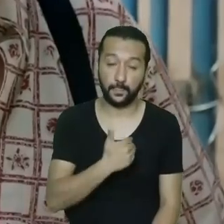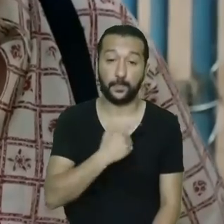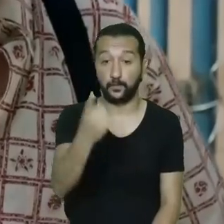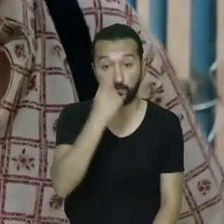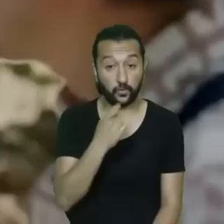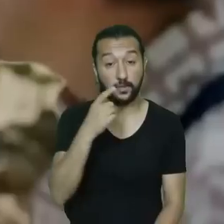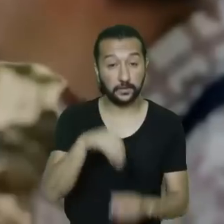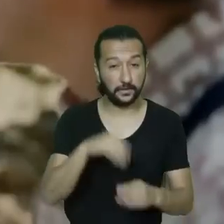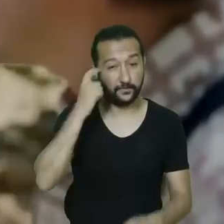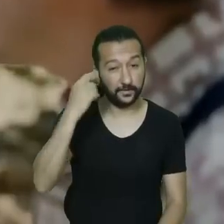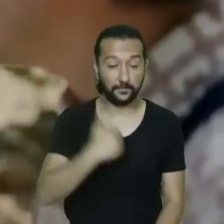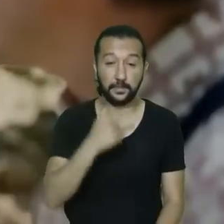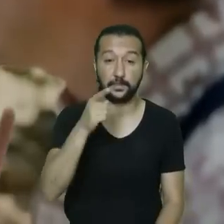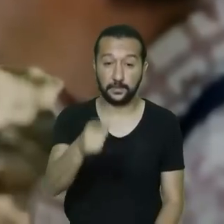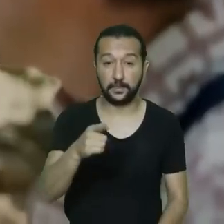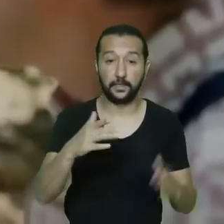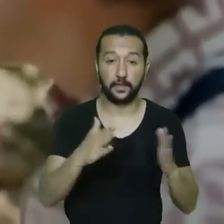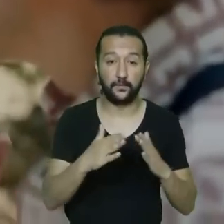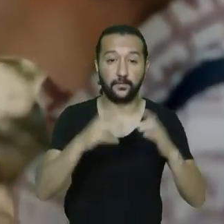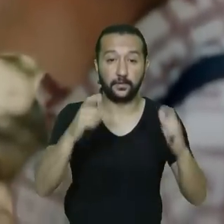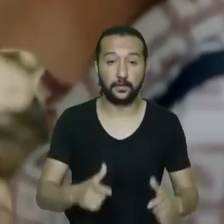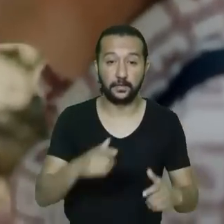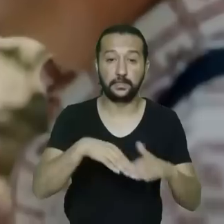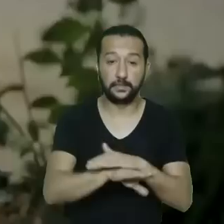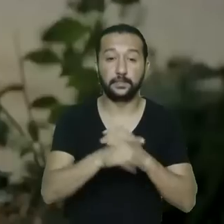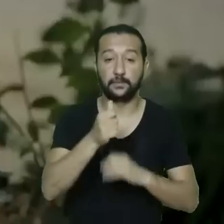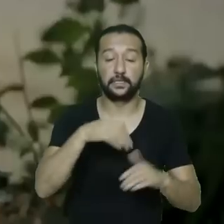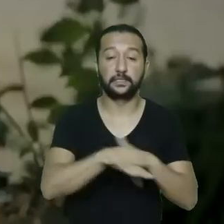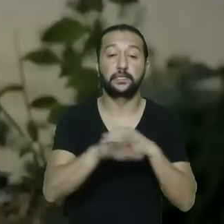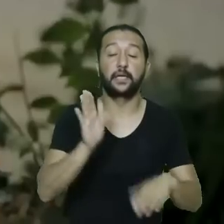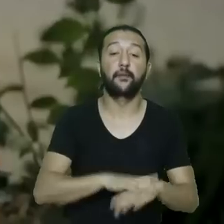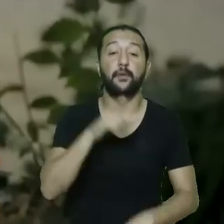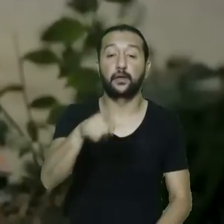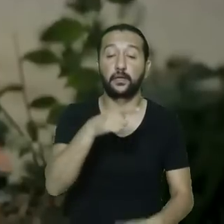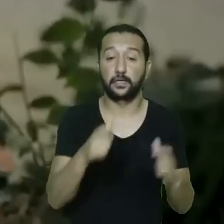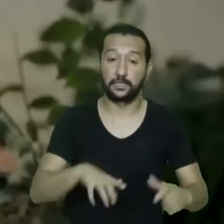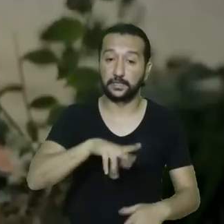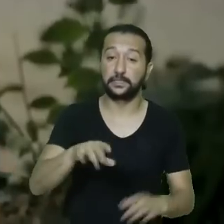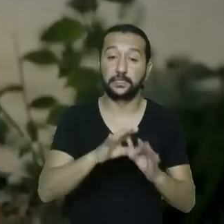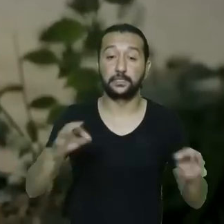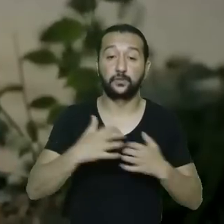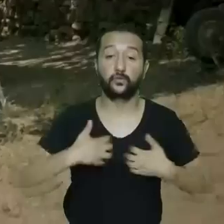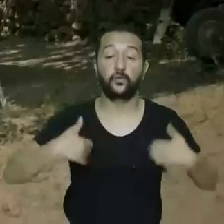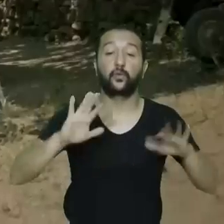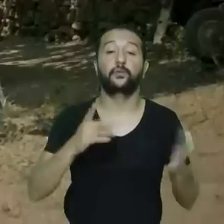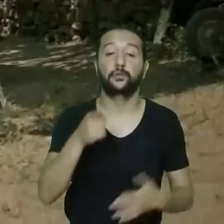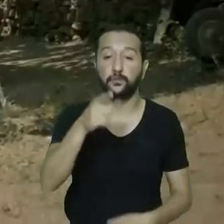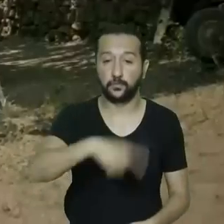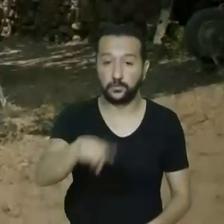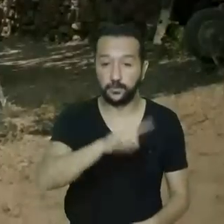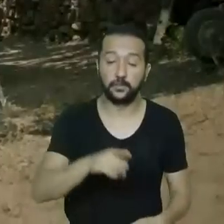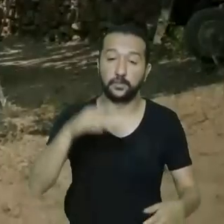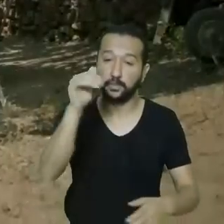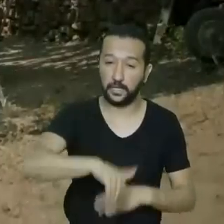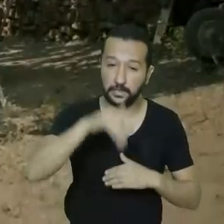bana sorarsan sen evde taze para bulunduğuma, bu hırsızlara hiç güven olmaz. Bunlar